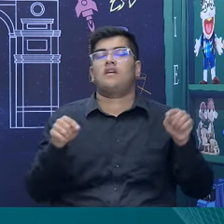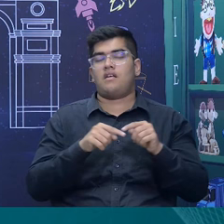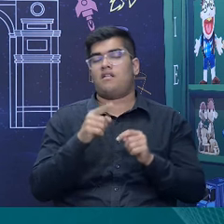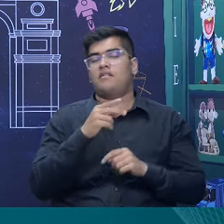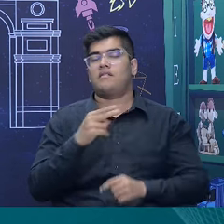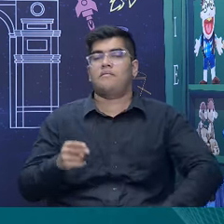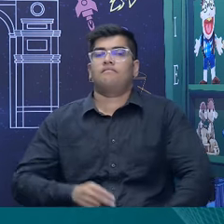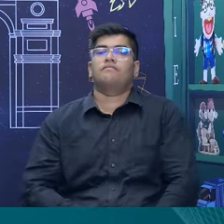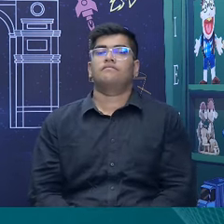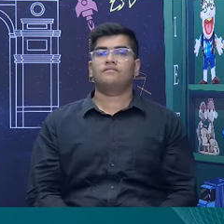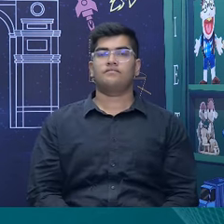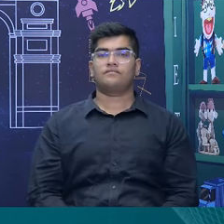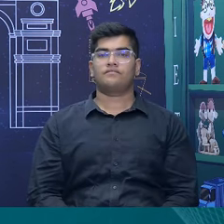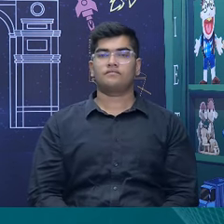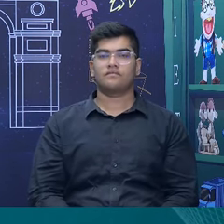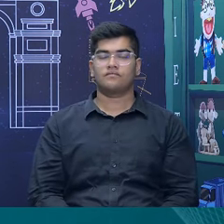देखिए